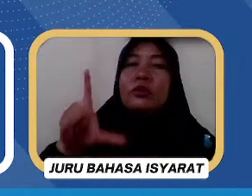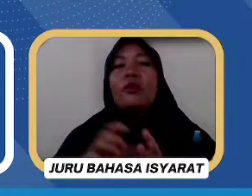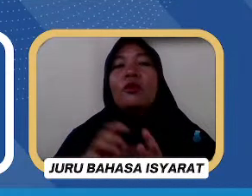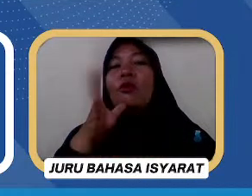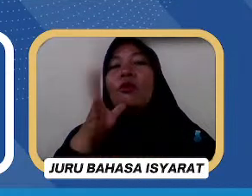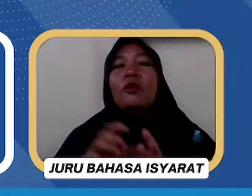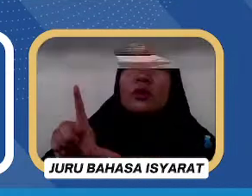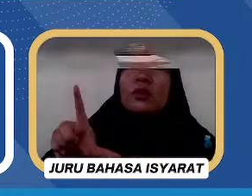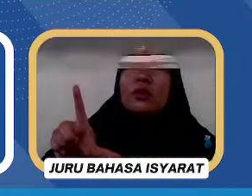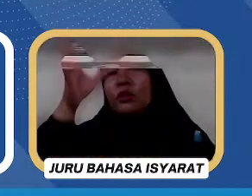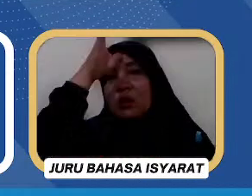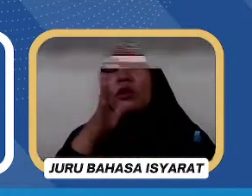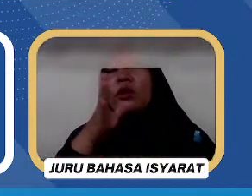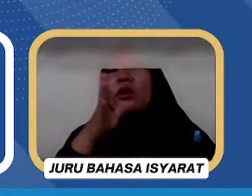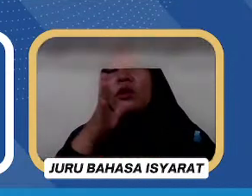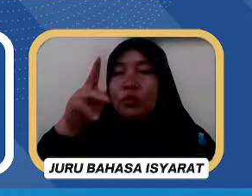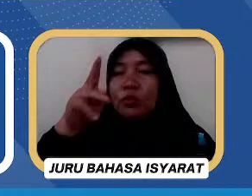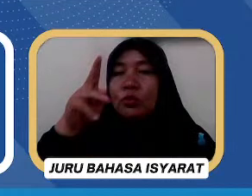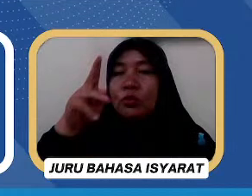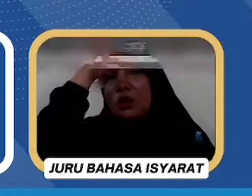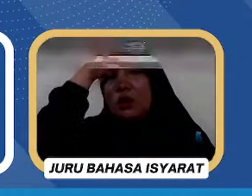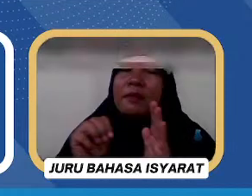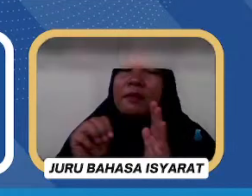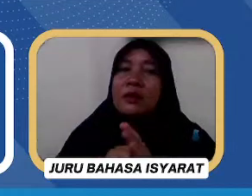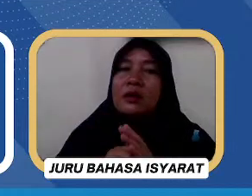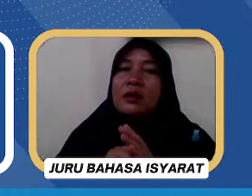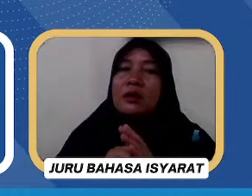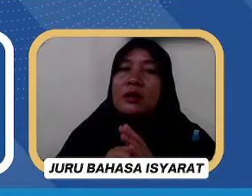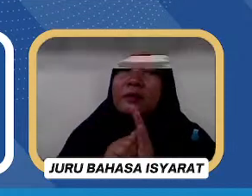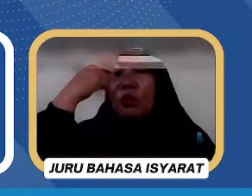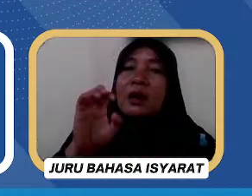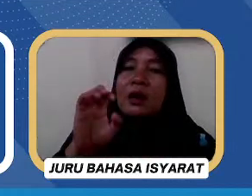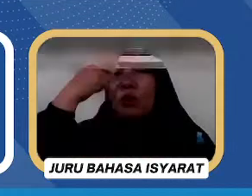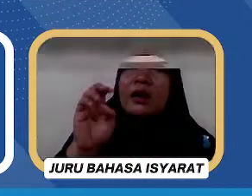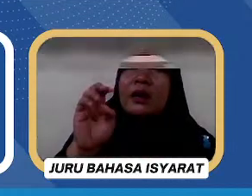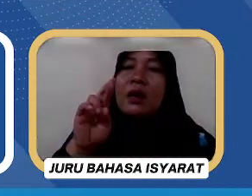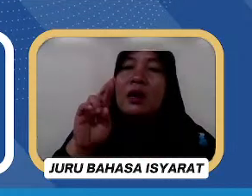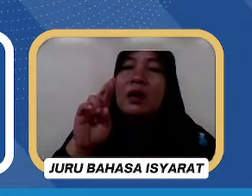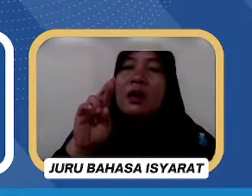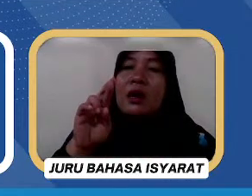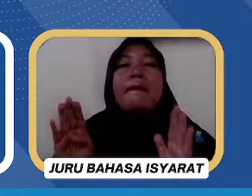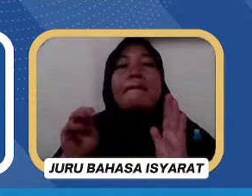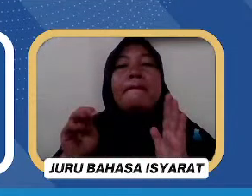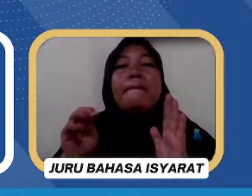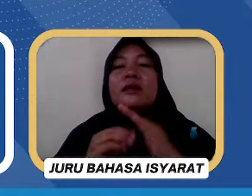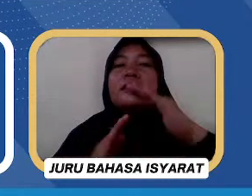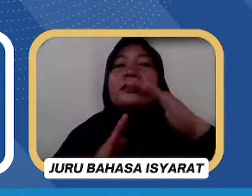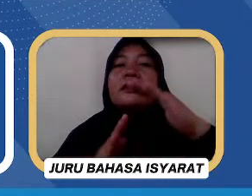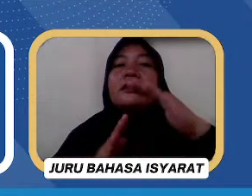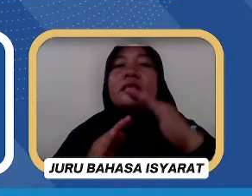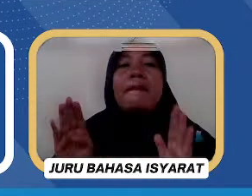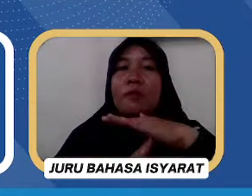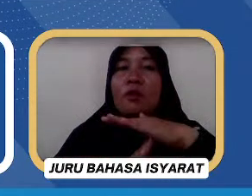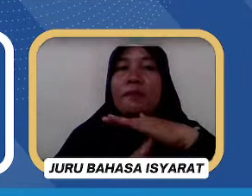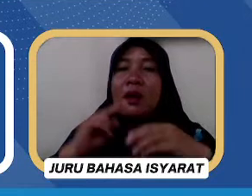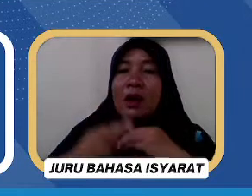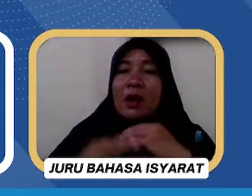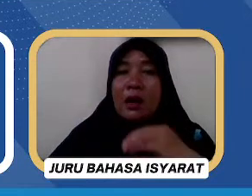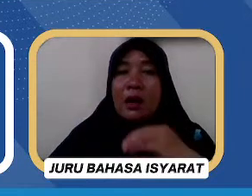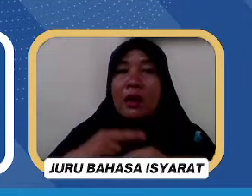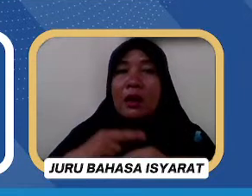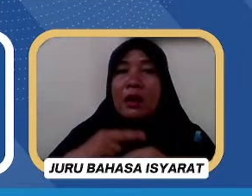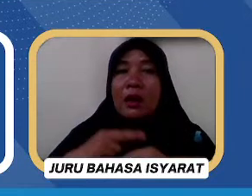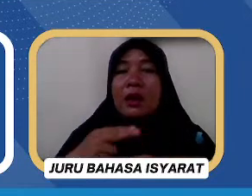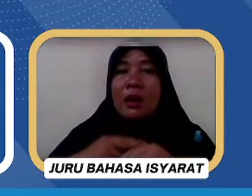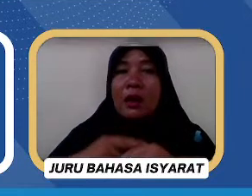rem untuk tidak terjebak ke hal-hal yang negatif, tindakan-tindakan, apalagi mengunggah